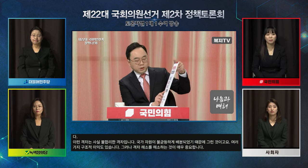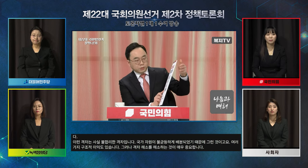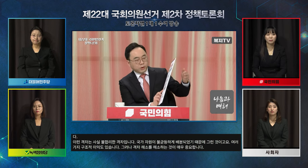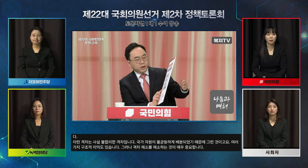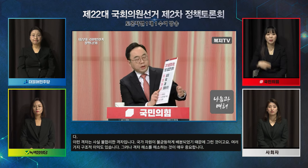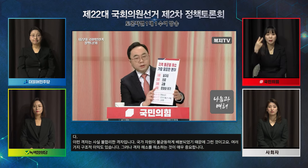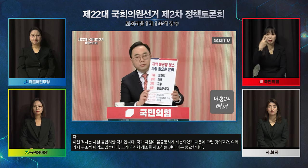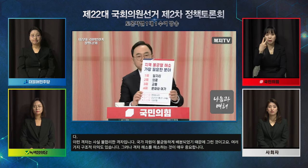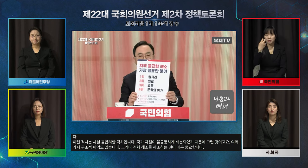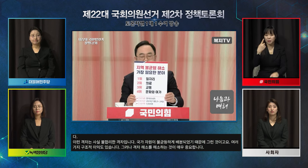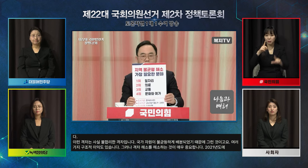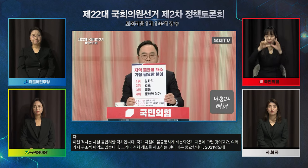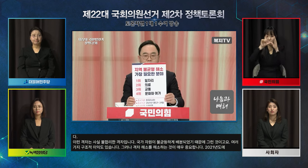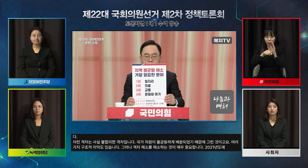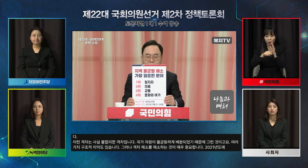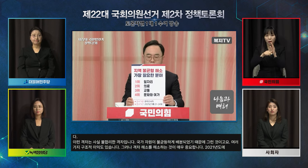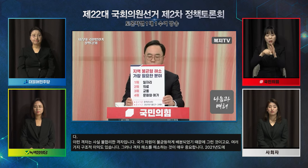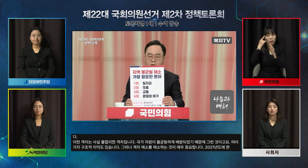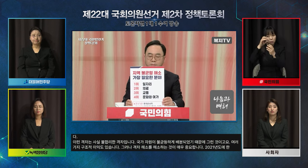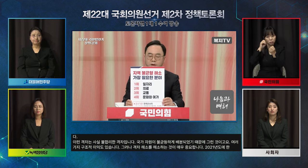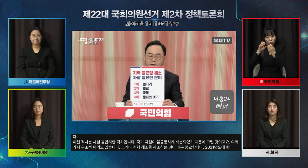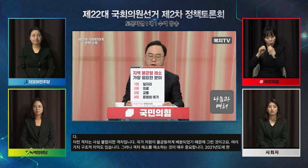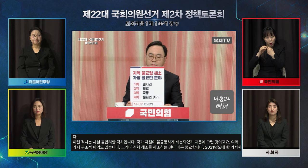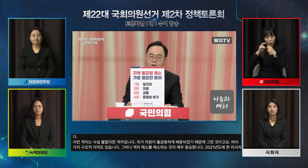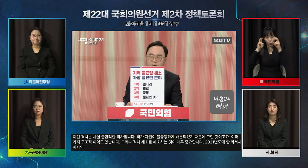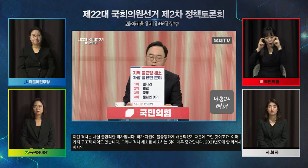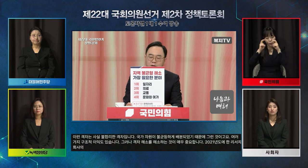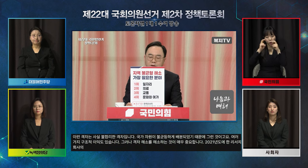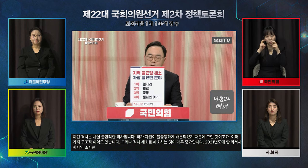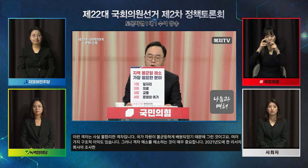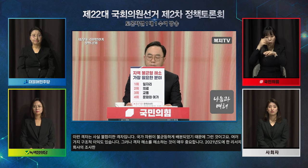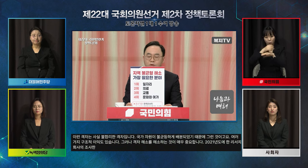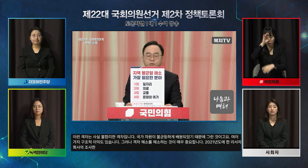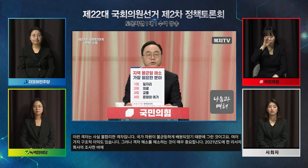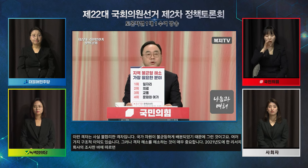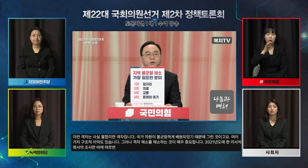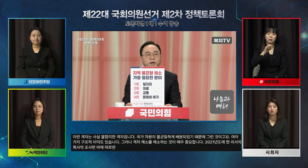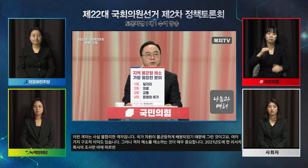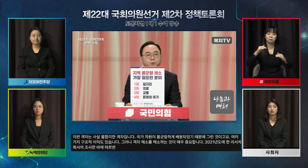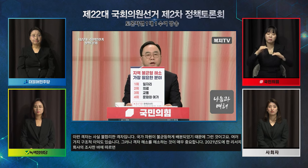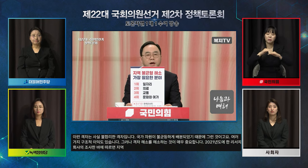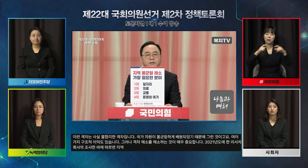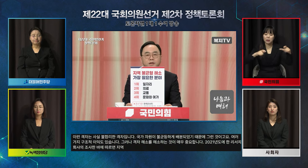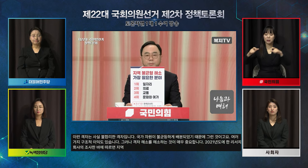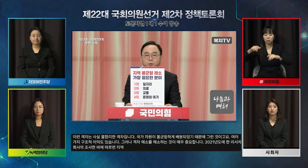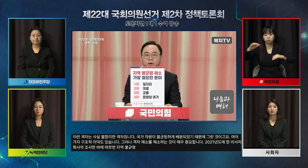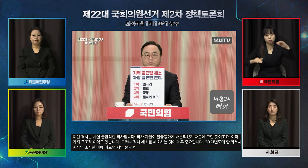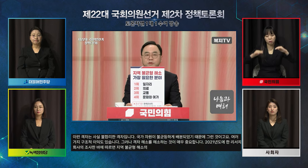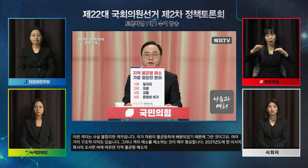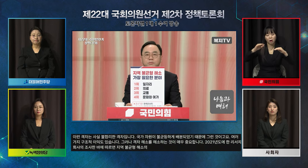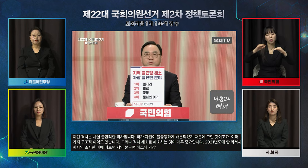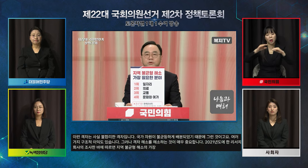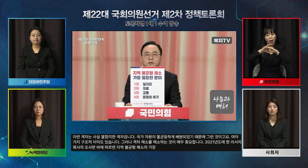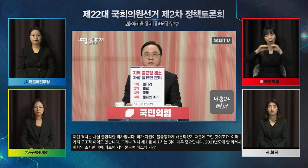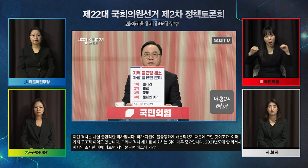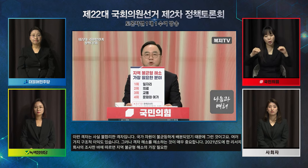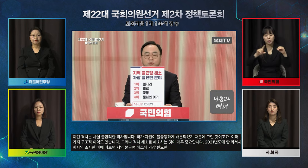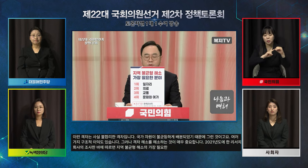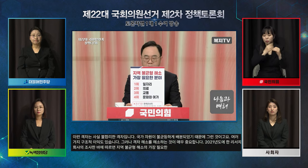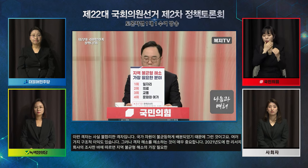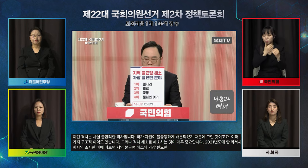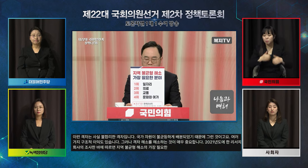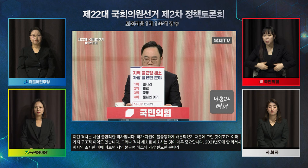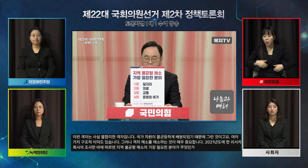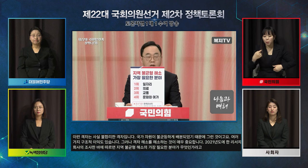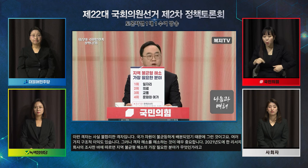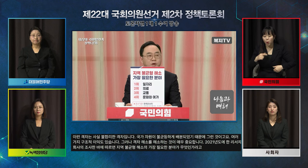2021년도에 한 리서치 회사에 조사한 바에 따르면 지역 불균형 해소에 가장 필요한 분야가 무엇인가라고